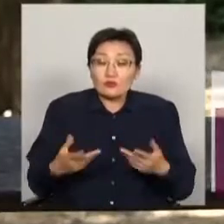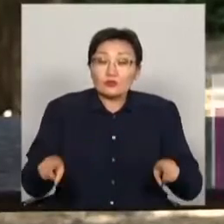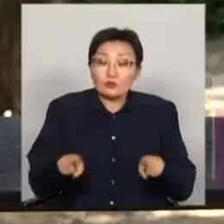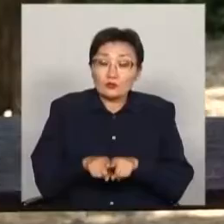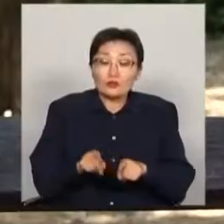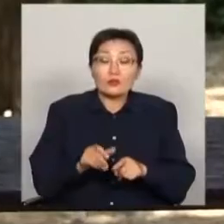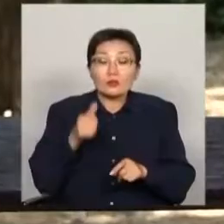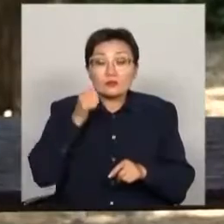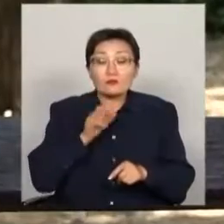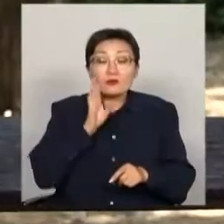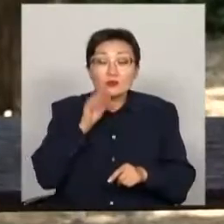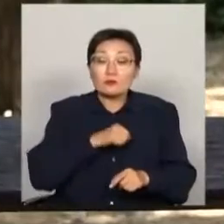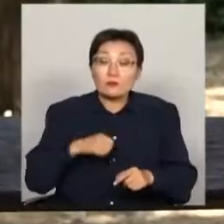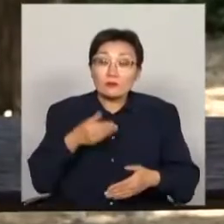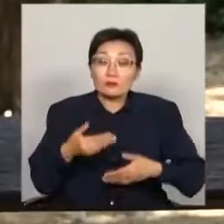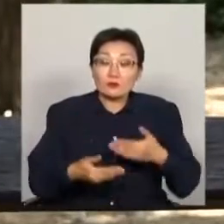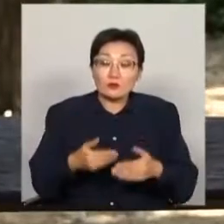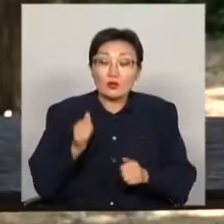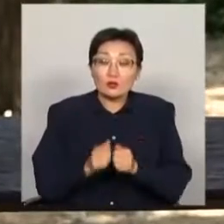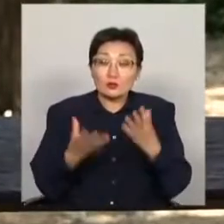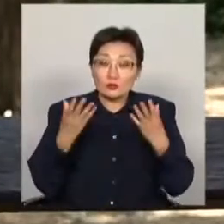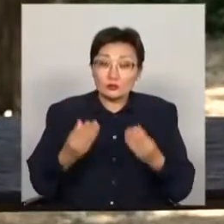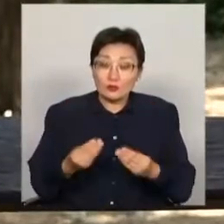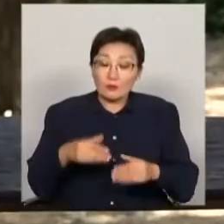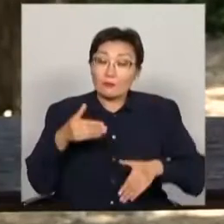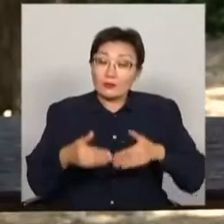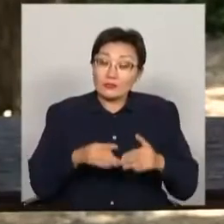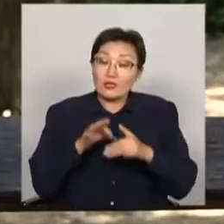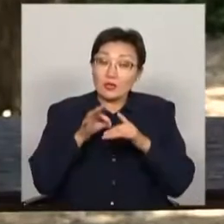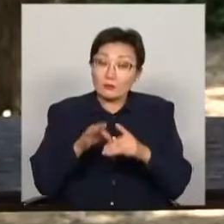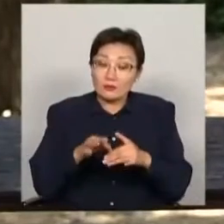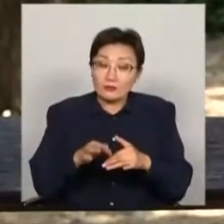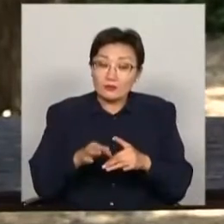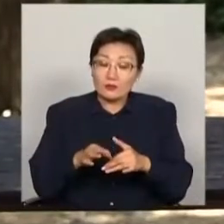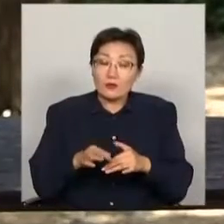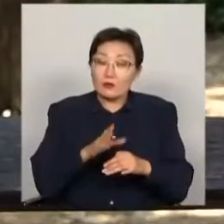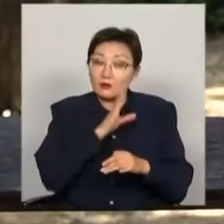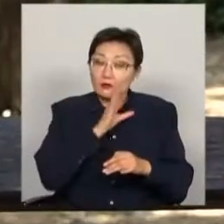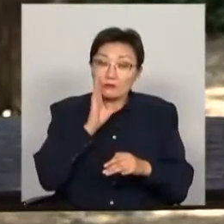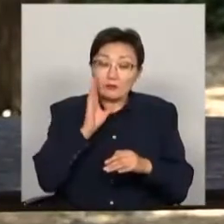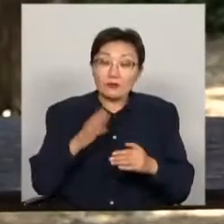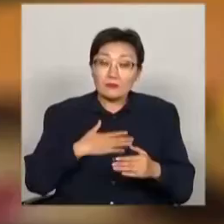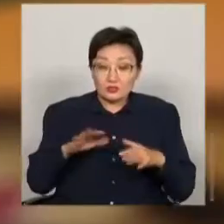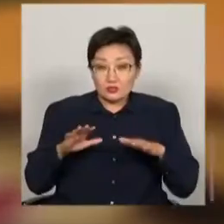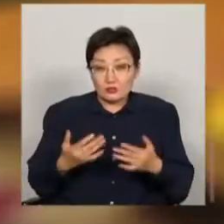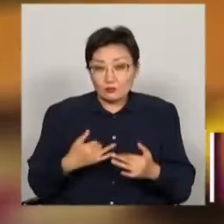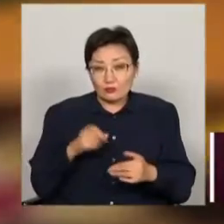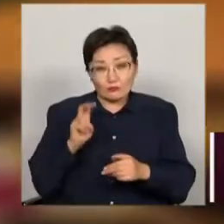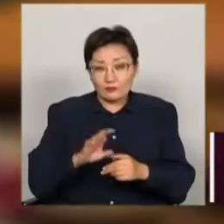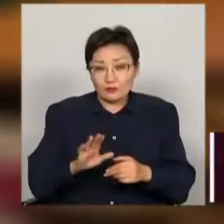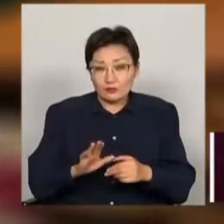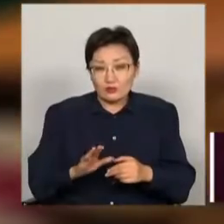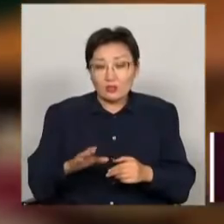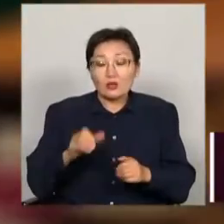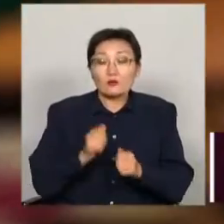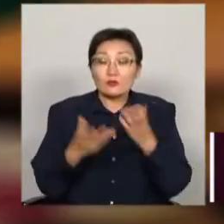Күнде еміне апарған кезде, бассейнге апарған, күнде ЛВК-ға апарған кезде, ау, мен шаршадым, бүгін бармайықшы деп айтады. Қазір Жан Серік